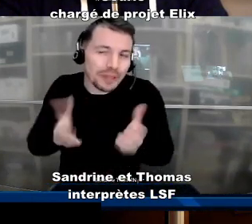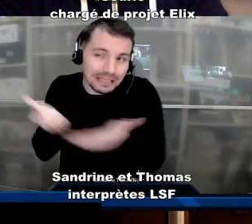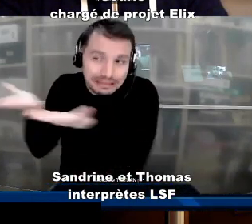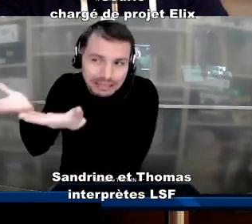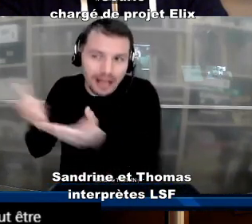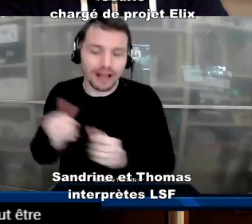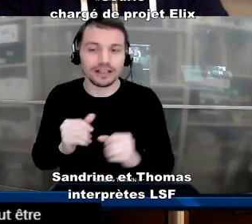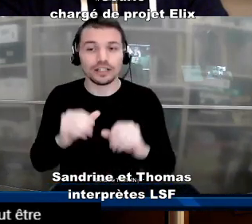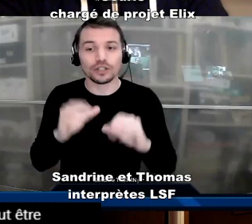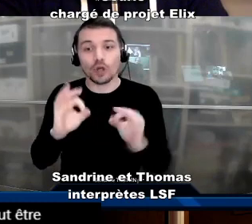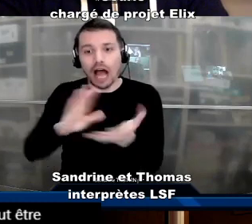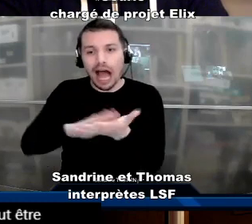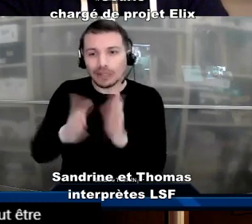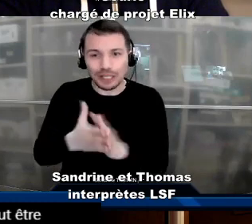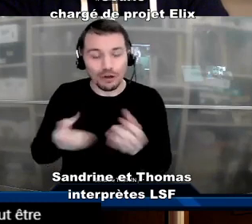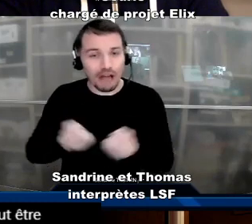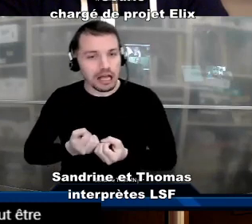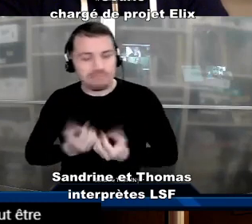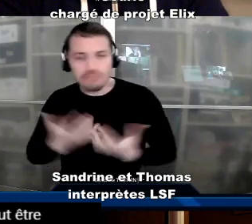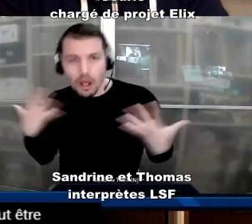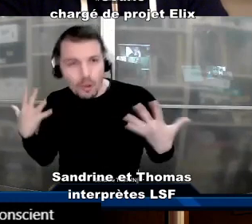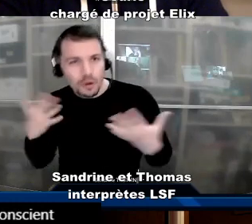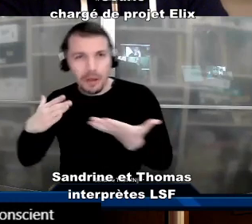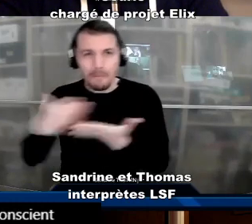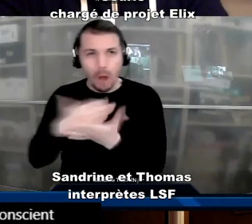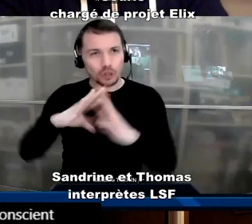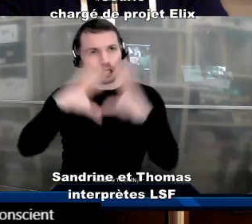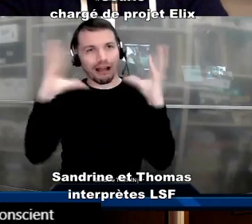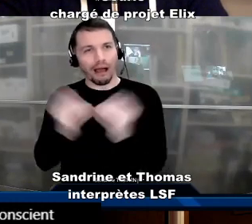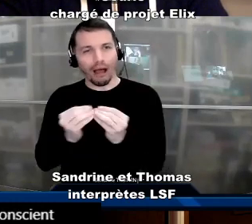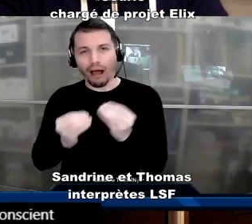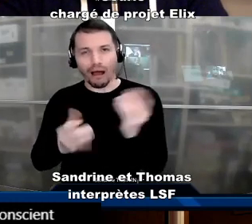aussi dans ce projet, quoi. Et...